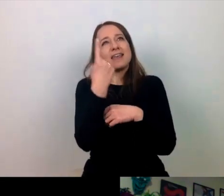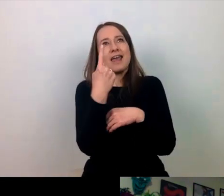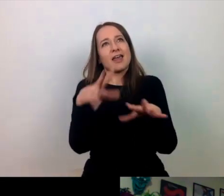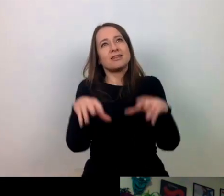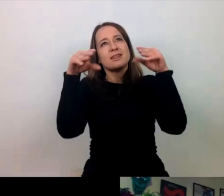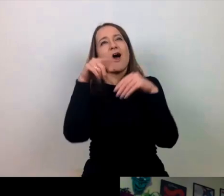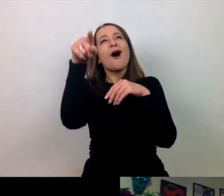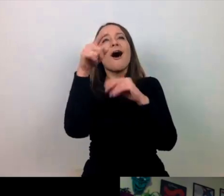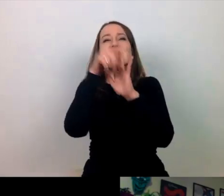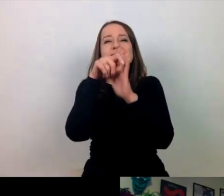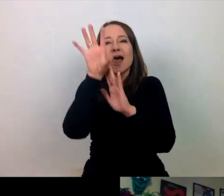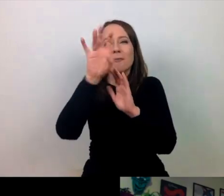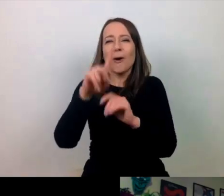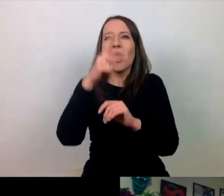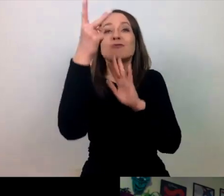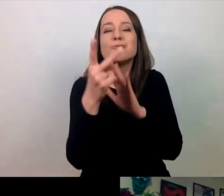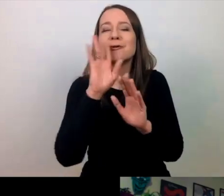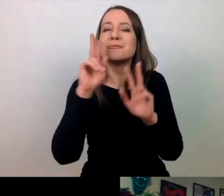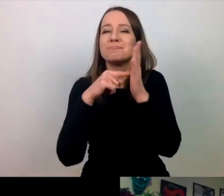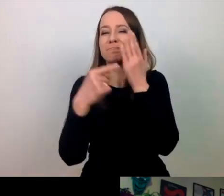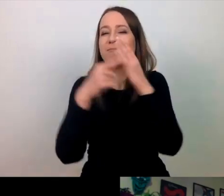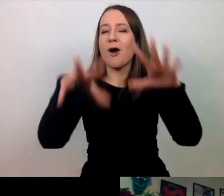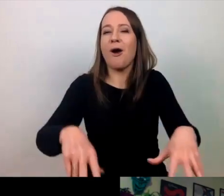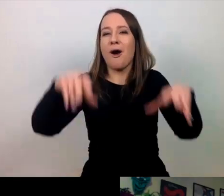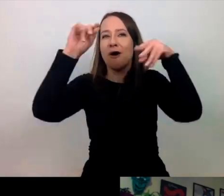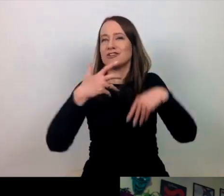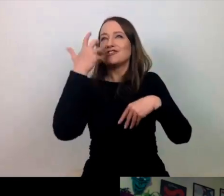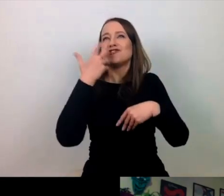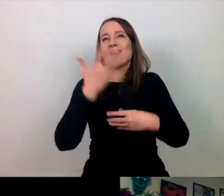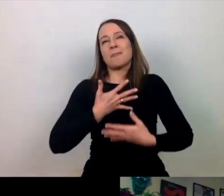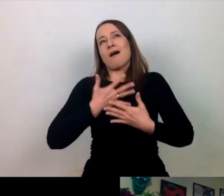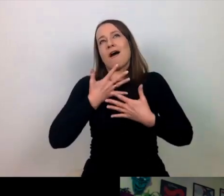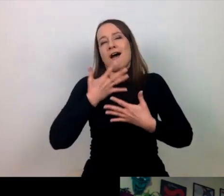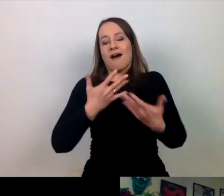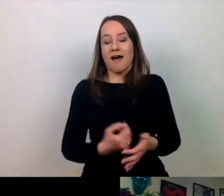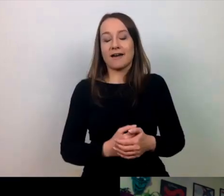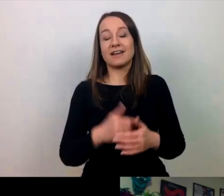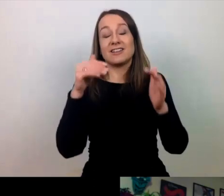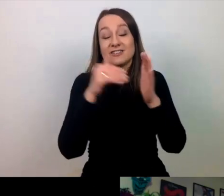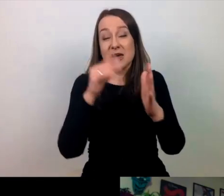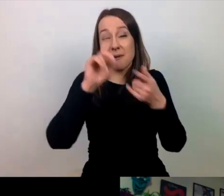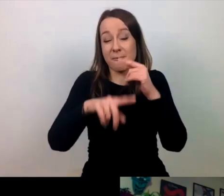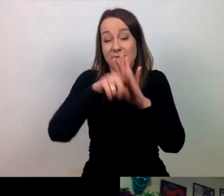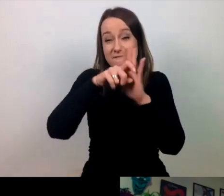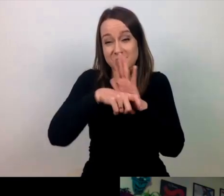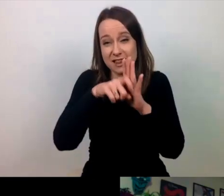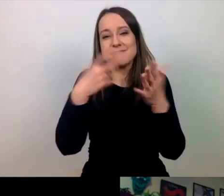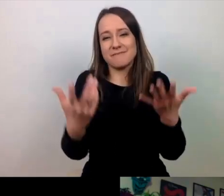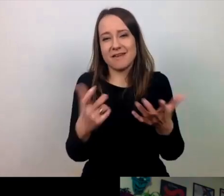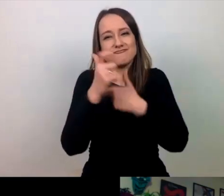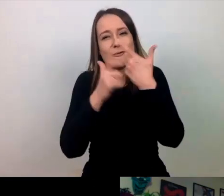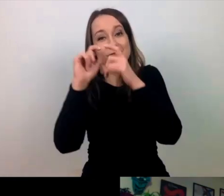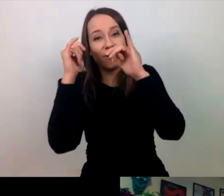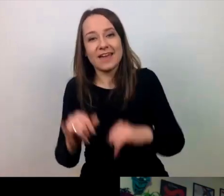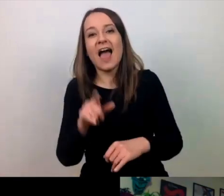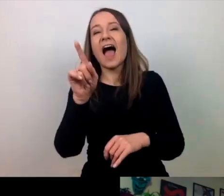trochę. Oczywiście potem trzeba wstać i zabrać się za inne rzeczy, ale gdzieś ten walor kina bardzo